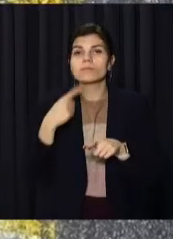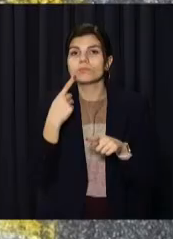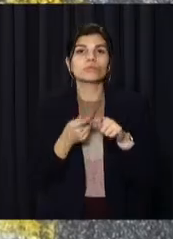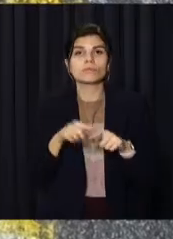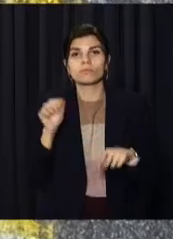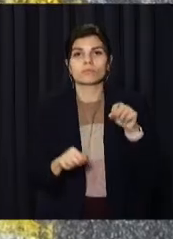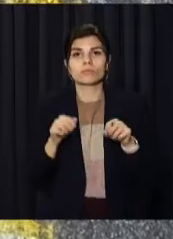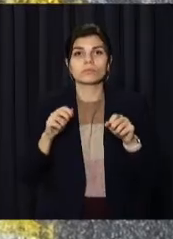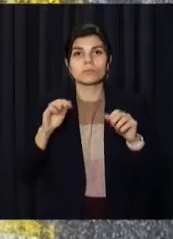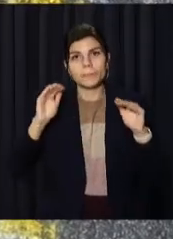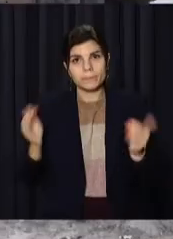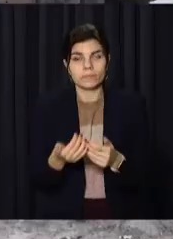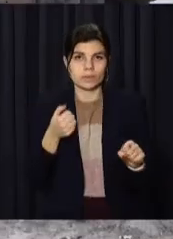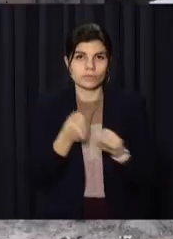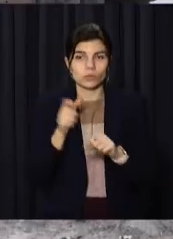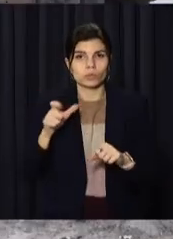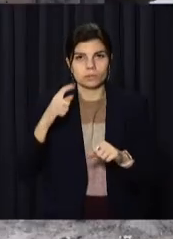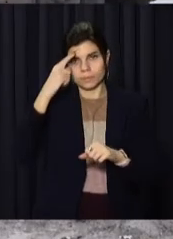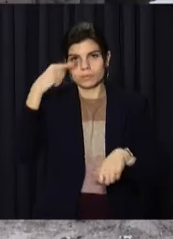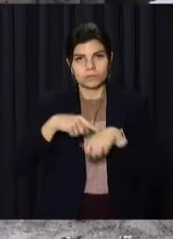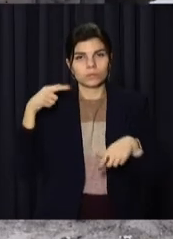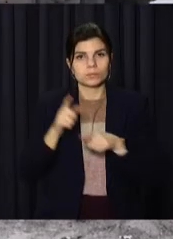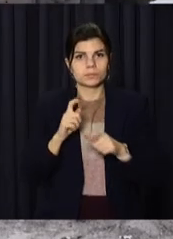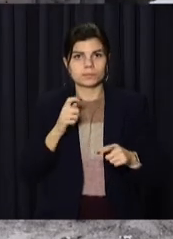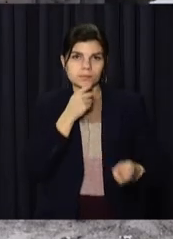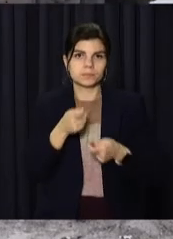зменшити число автотрощ на українських магістралях.